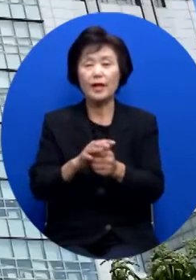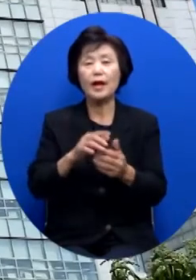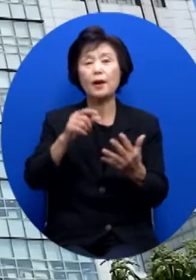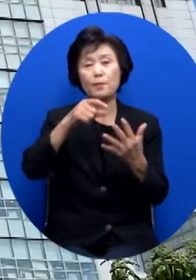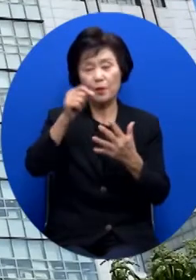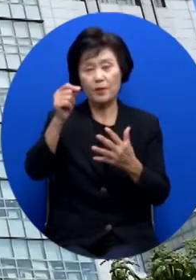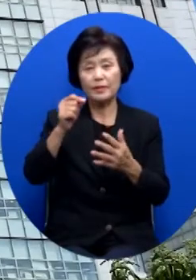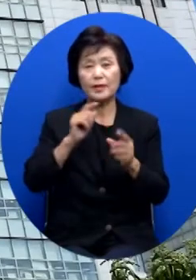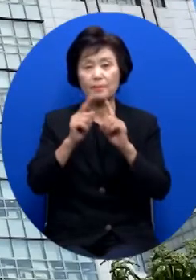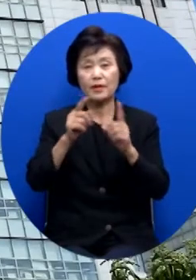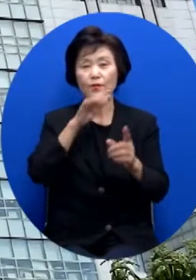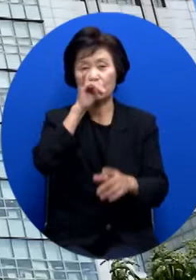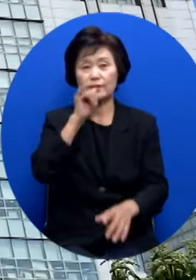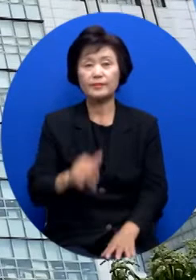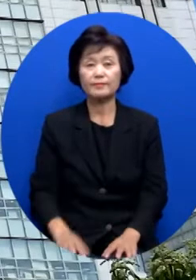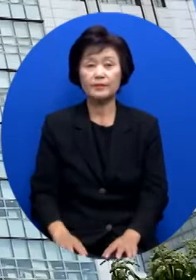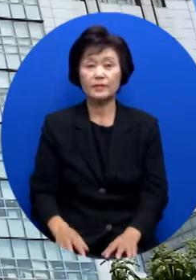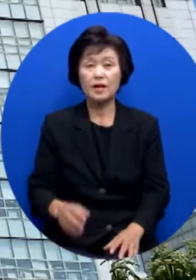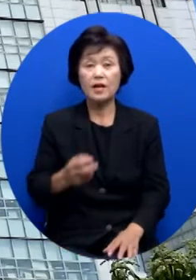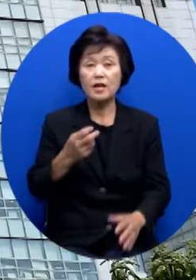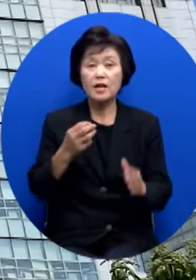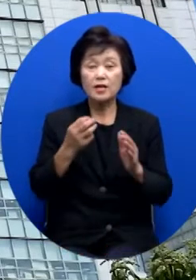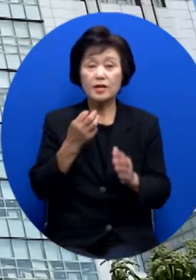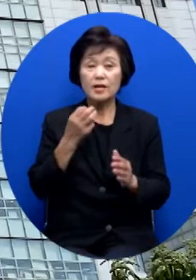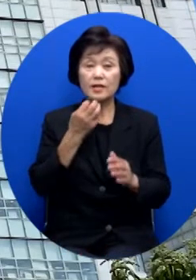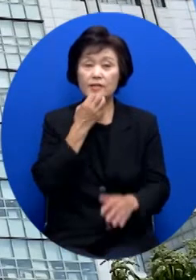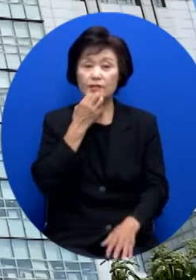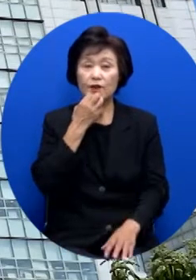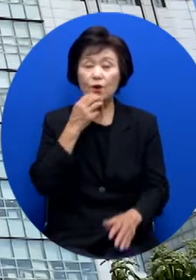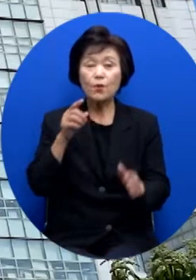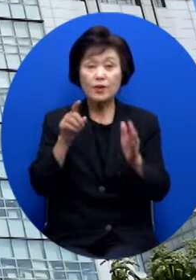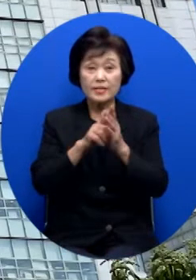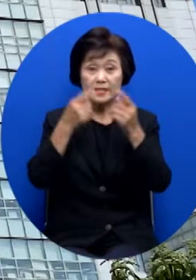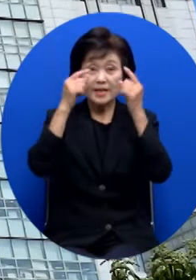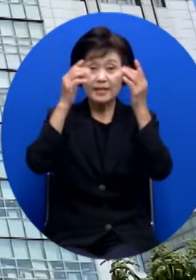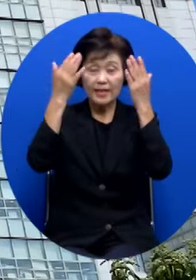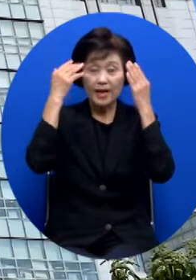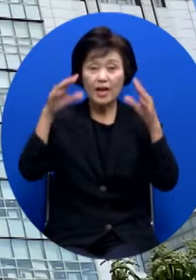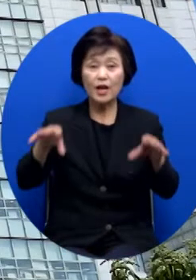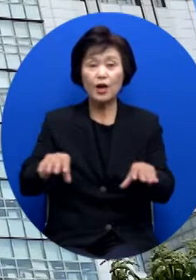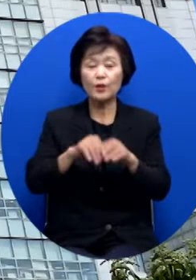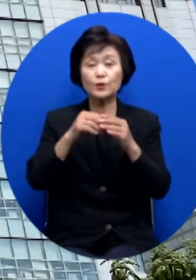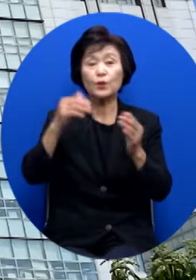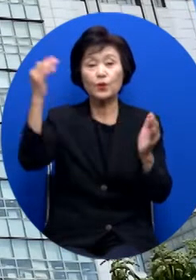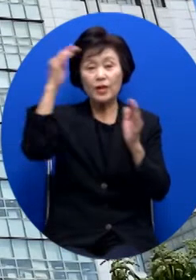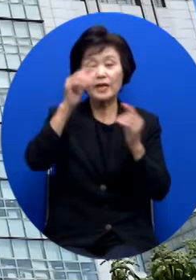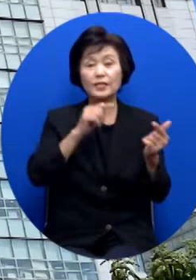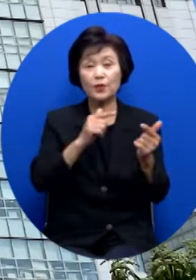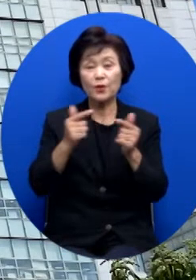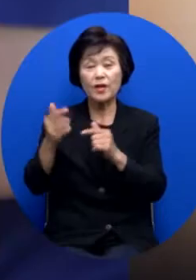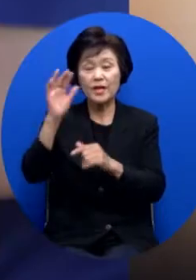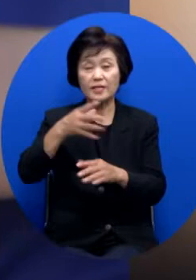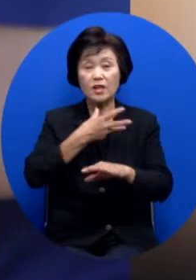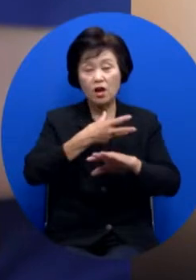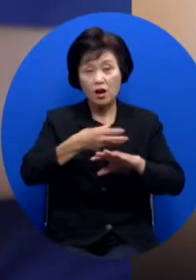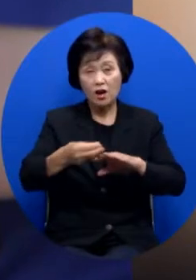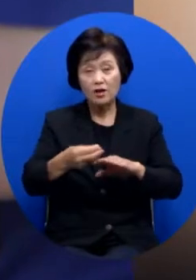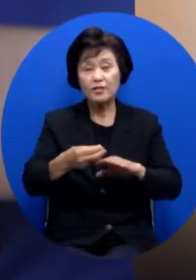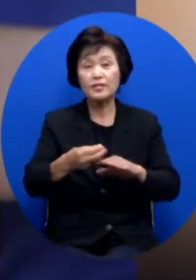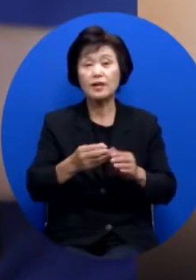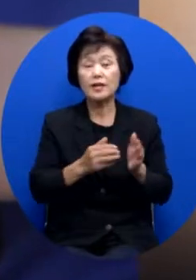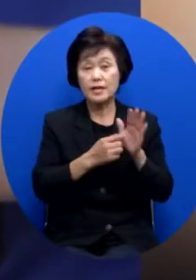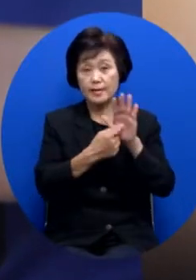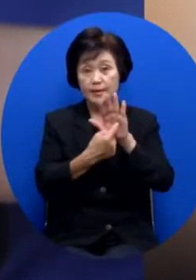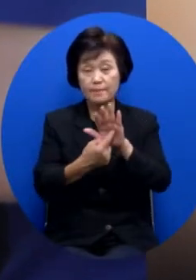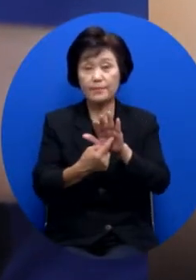서울신학대학교 38대 솔루션 총학생회가 세이브 라이프, 기브 라이프 헌혈 캠페인을 진행했습니다.